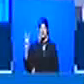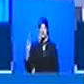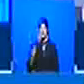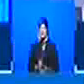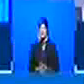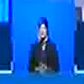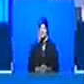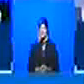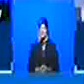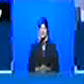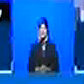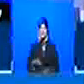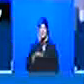Itu